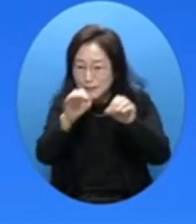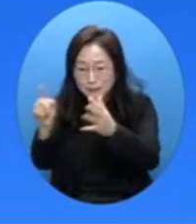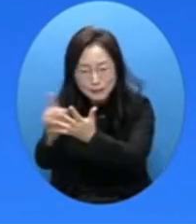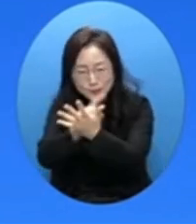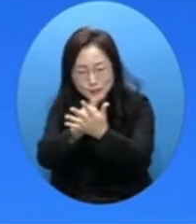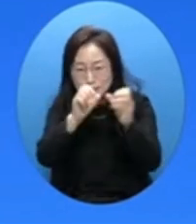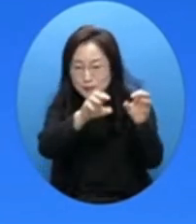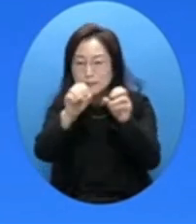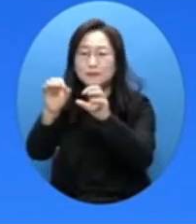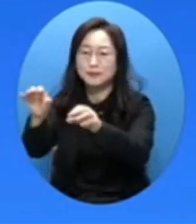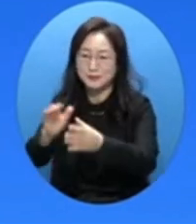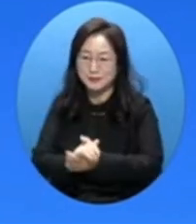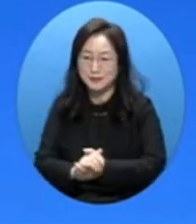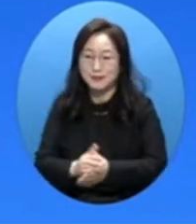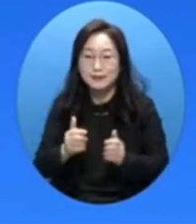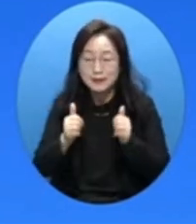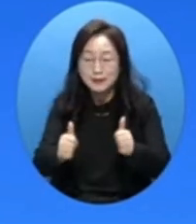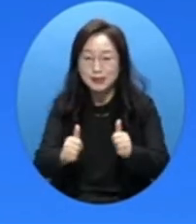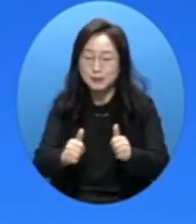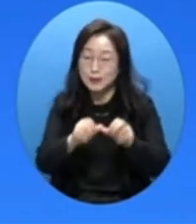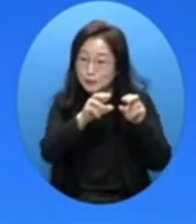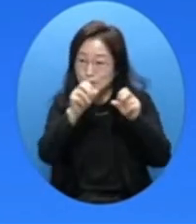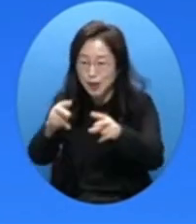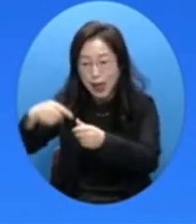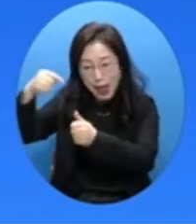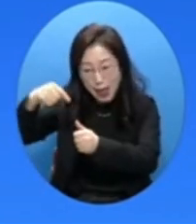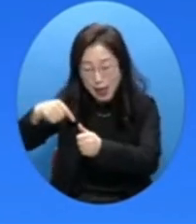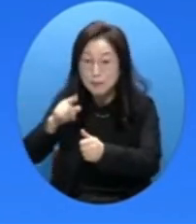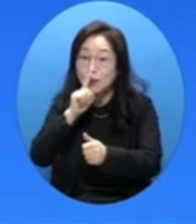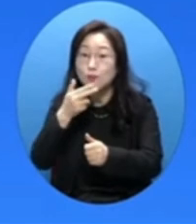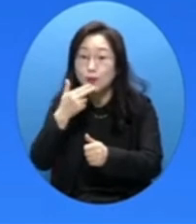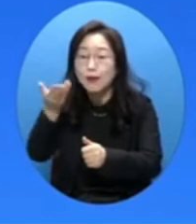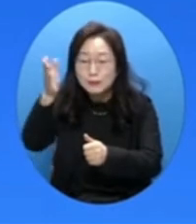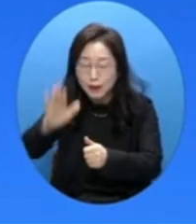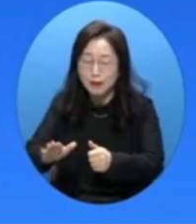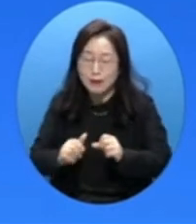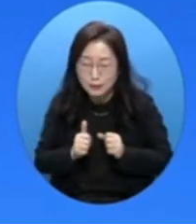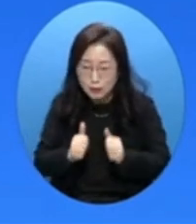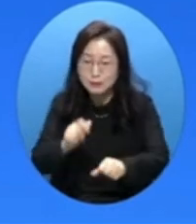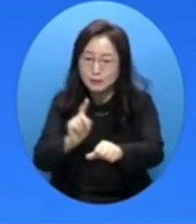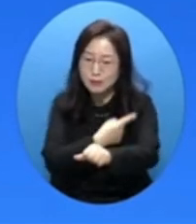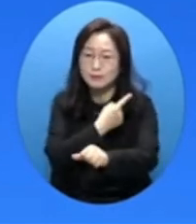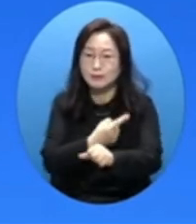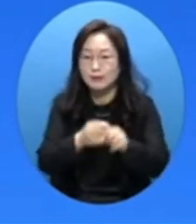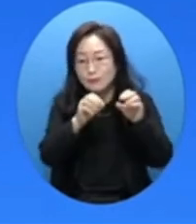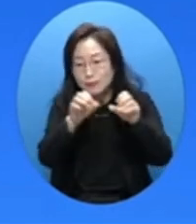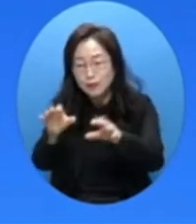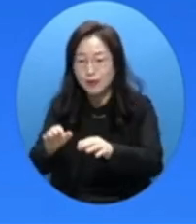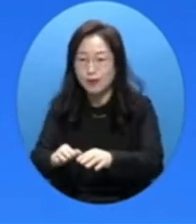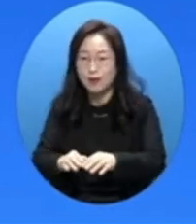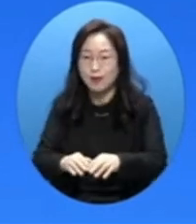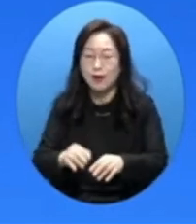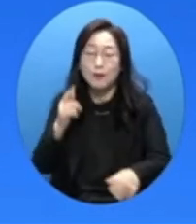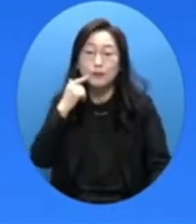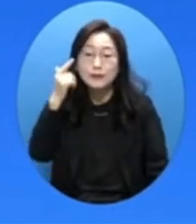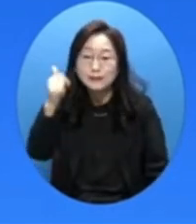전합니다. 열심히 선교를 후원하라고 하지 않아도 선교 대회에 열심히 참여해서 그냥 목사님 선교 열정에